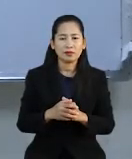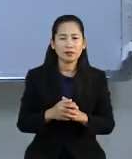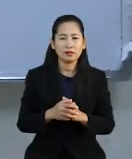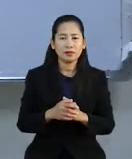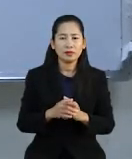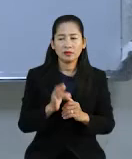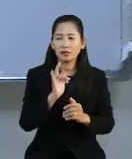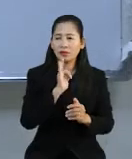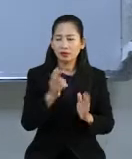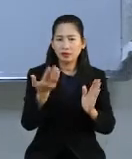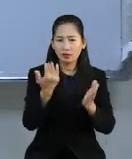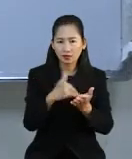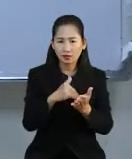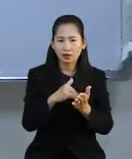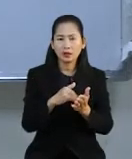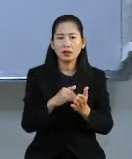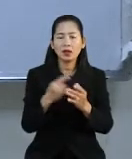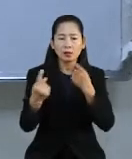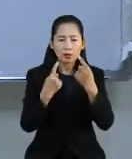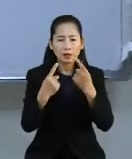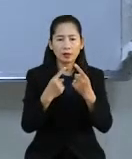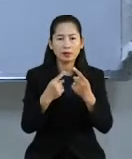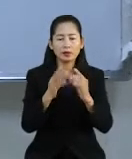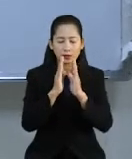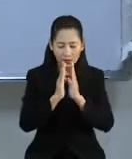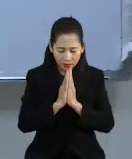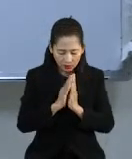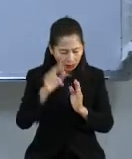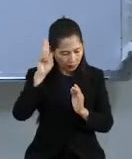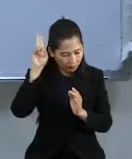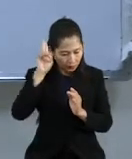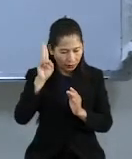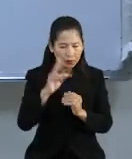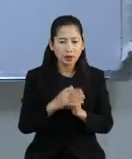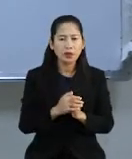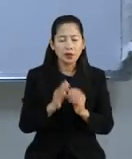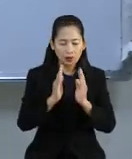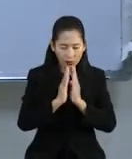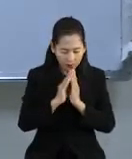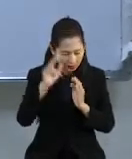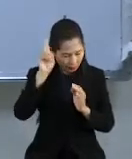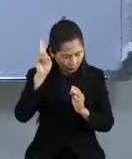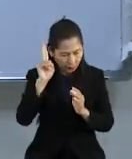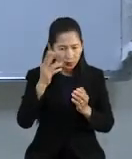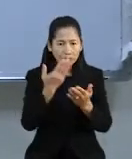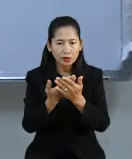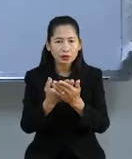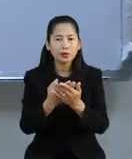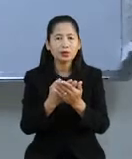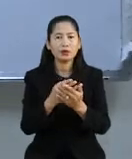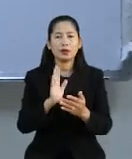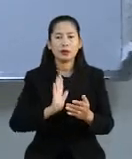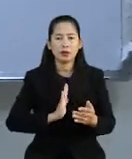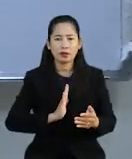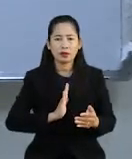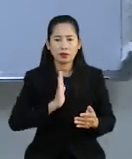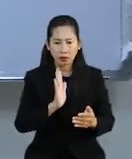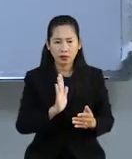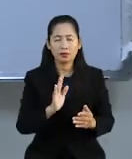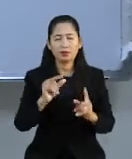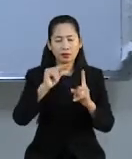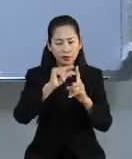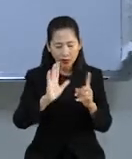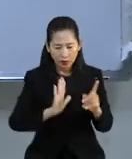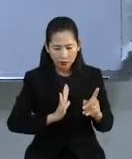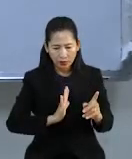và chạy xa lần với chập đam cây sầm tần yết đào chùm riệp xua lục bù chẳng chùm riệp xua lục bù nó cả chúng ta sầm nuôn cua sầm chập bịa cua